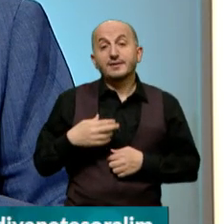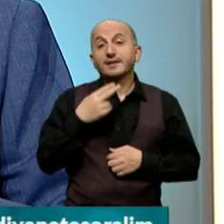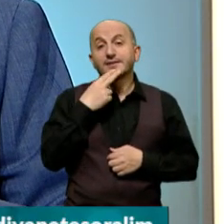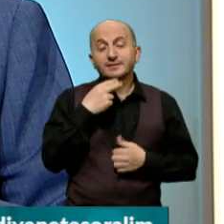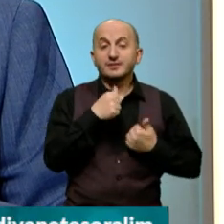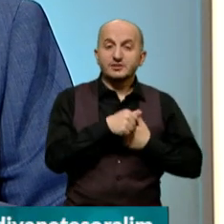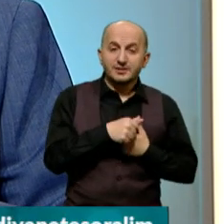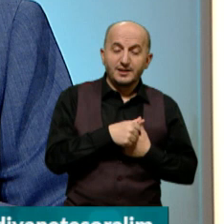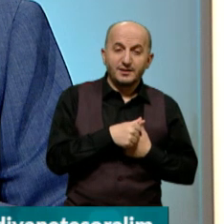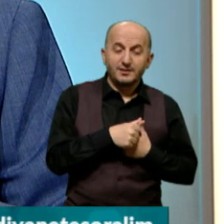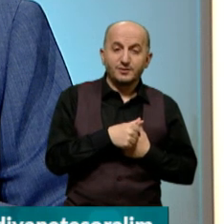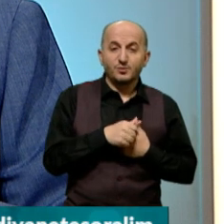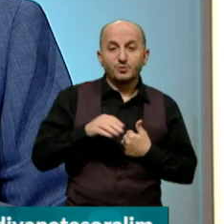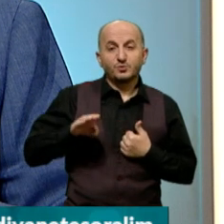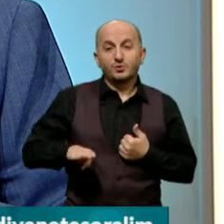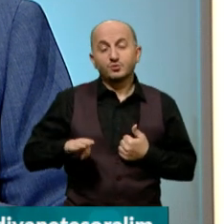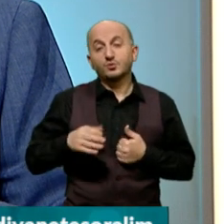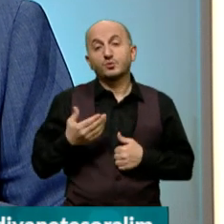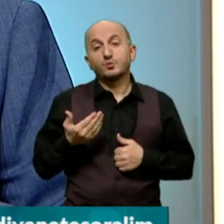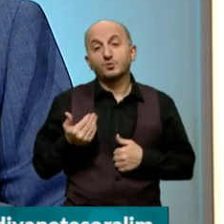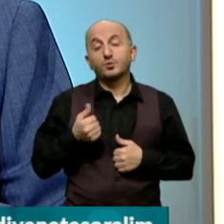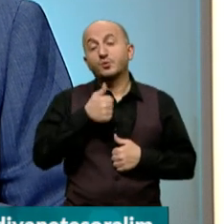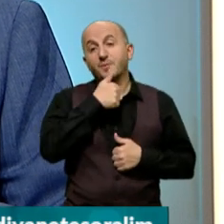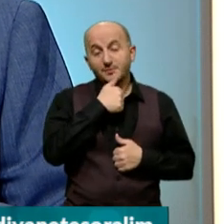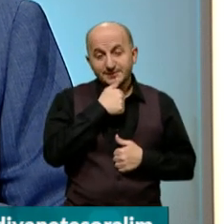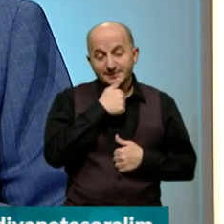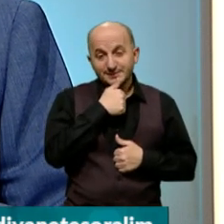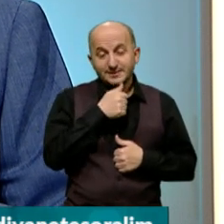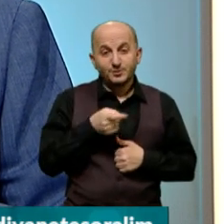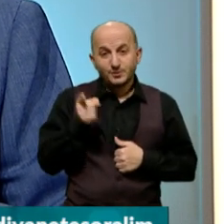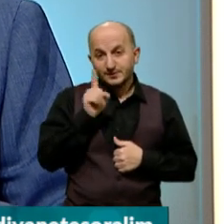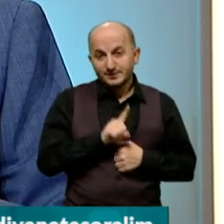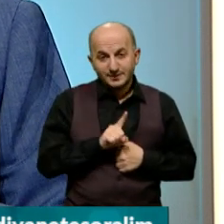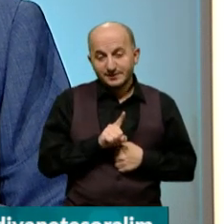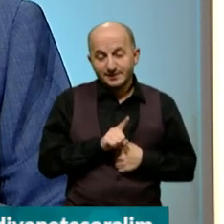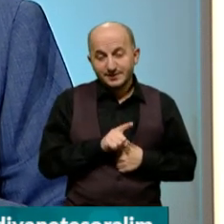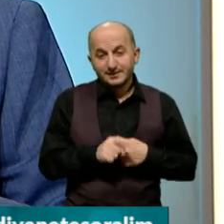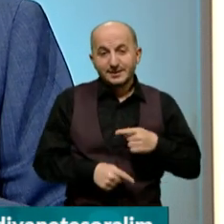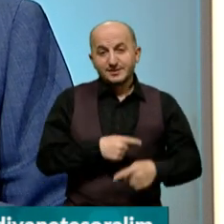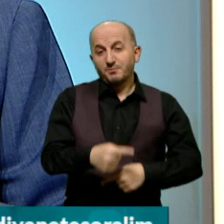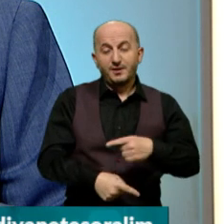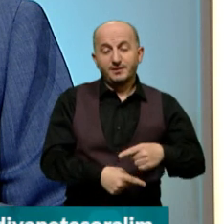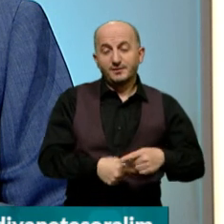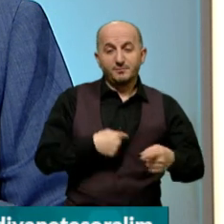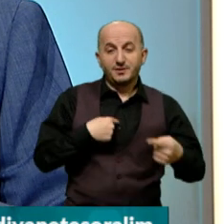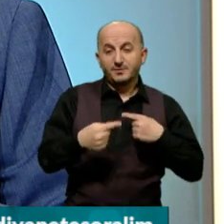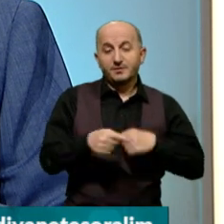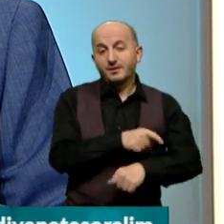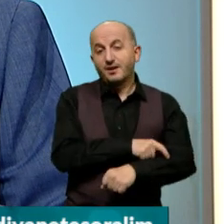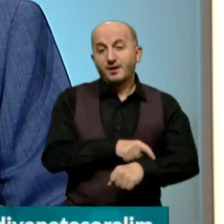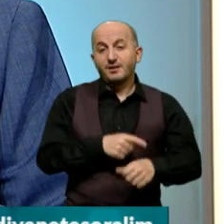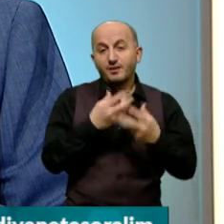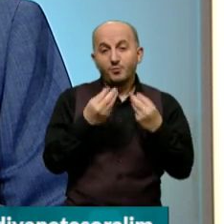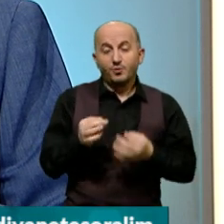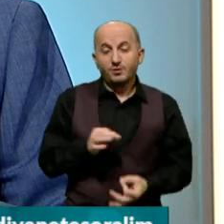de o çocuğun süt babasıdır. Dolayısıyla neseben birbirine haram